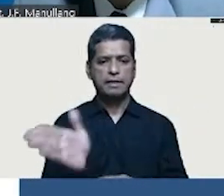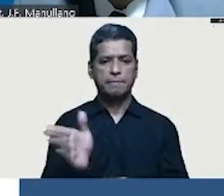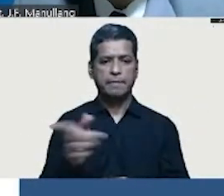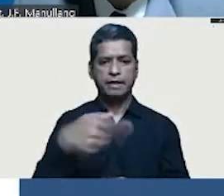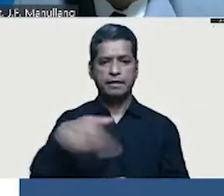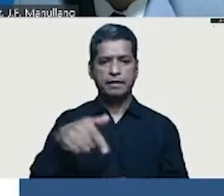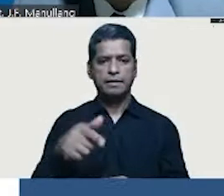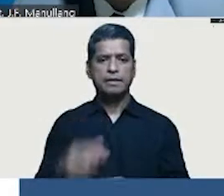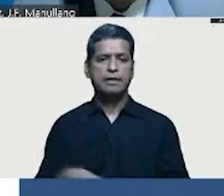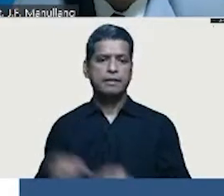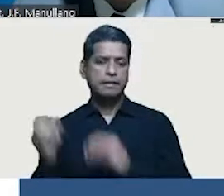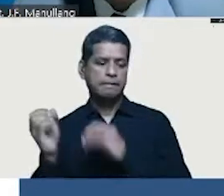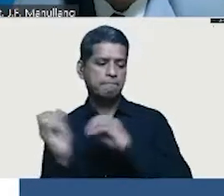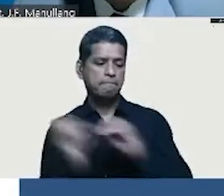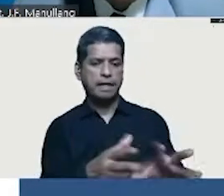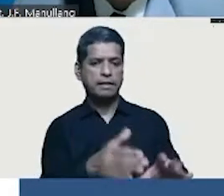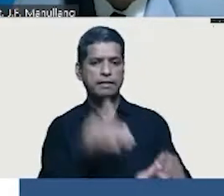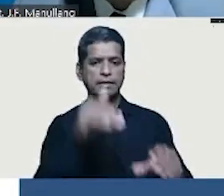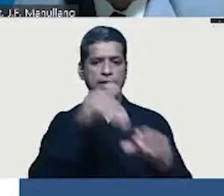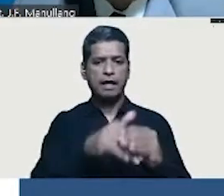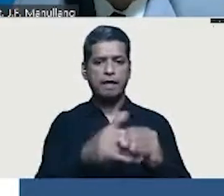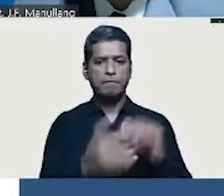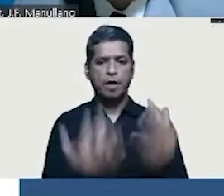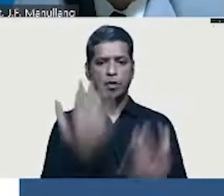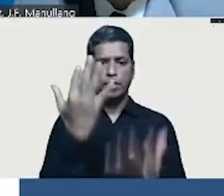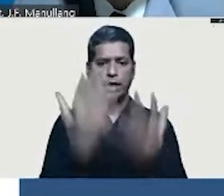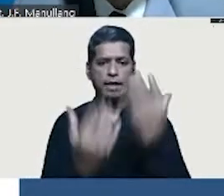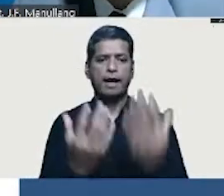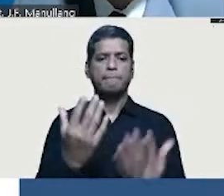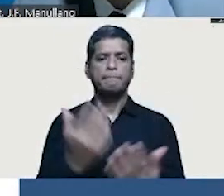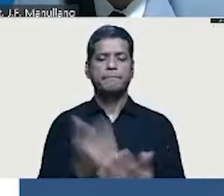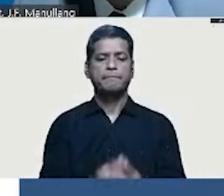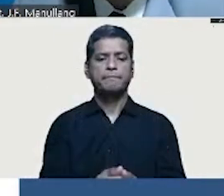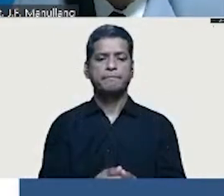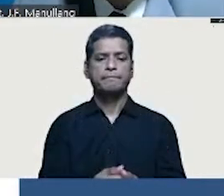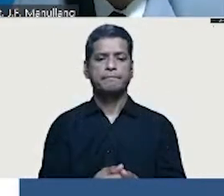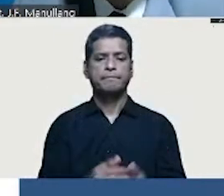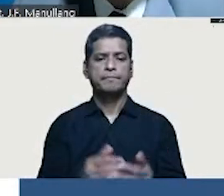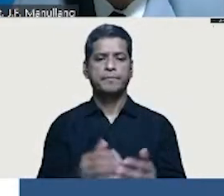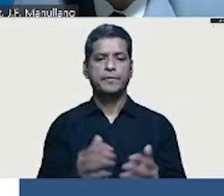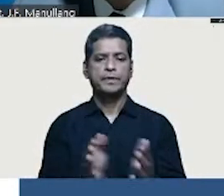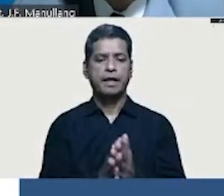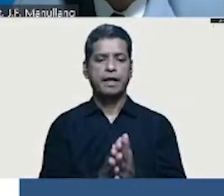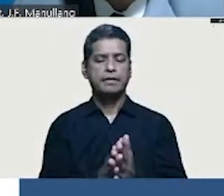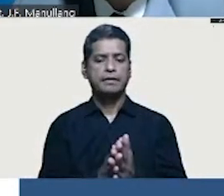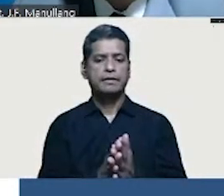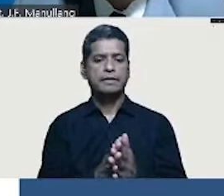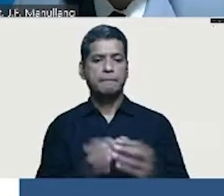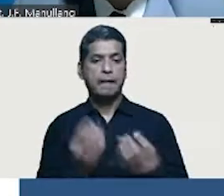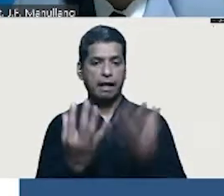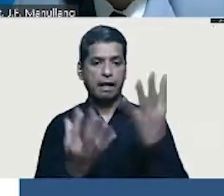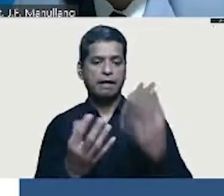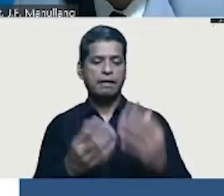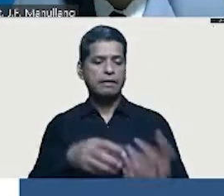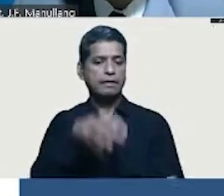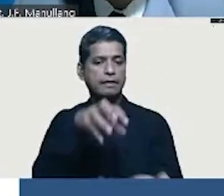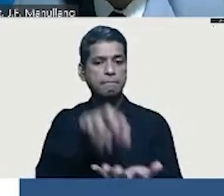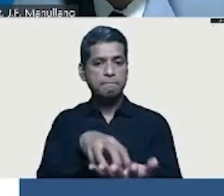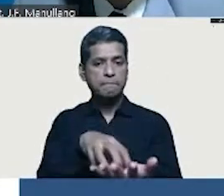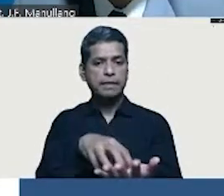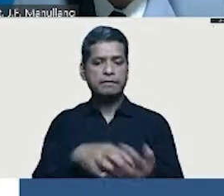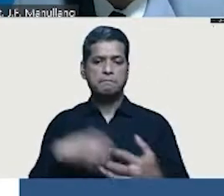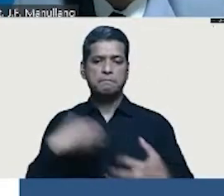api dan belerang yaitu tempat binatang dan nabi palsu itu mereka